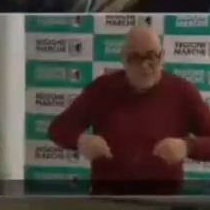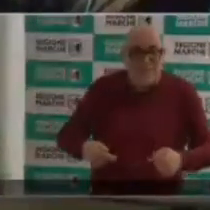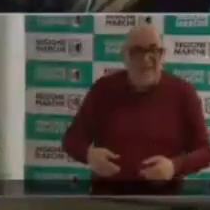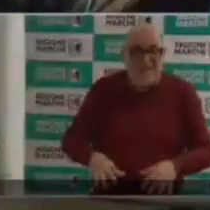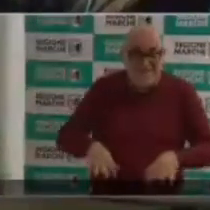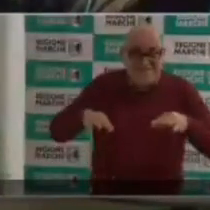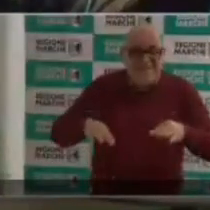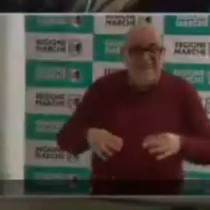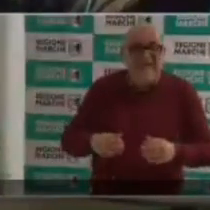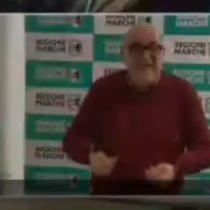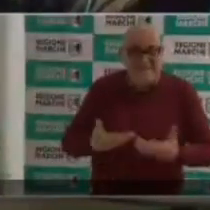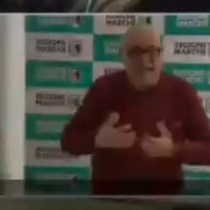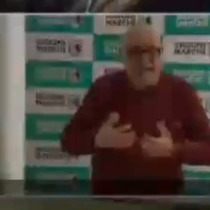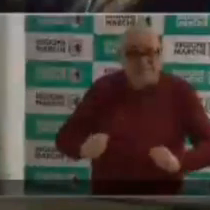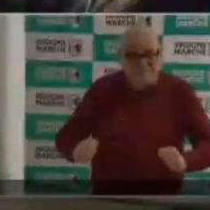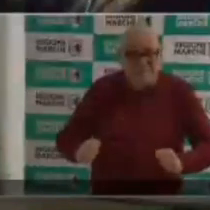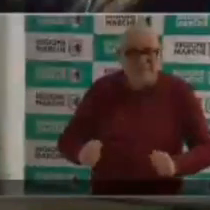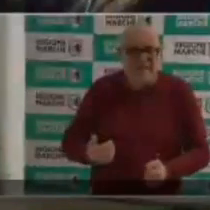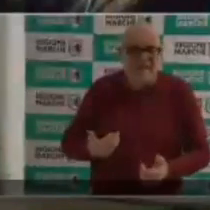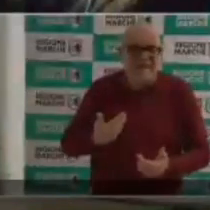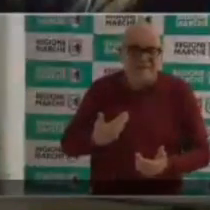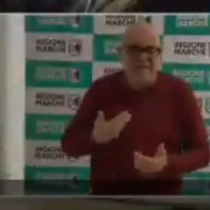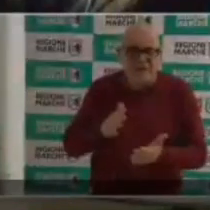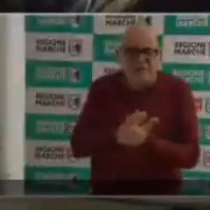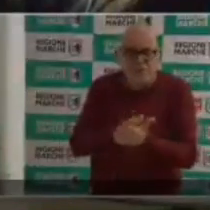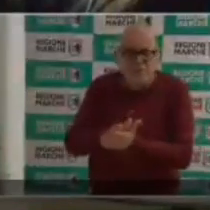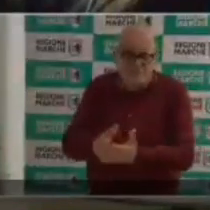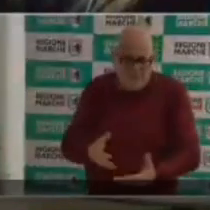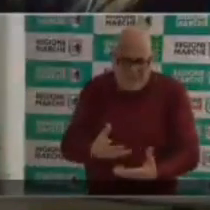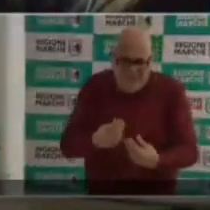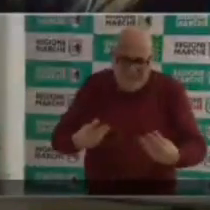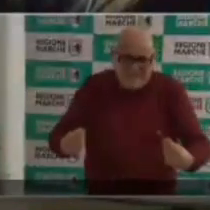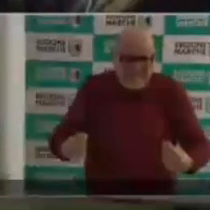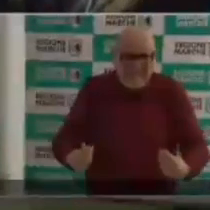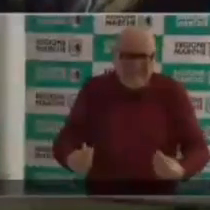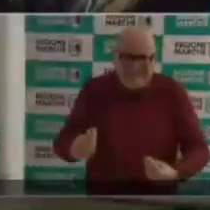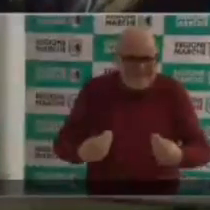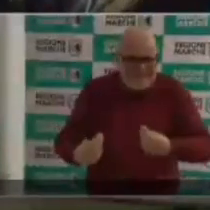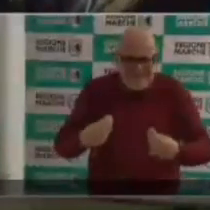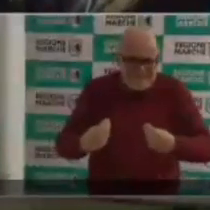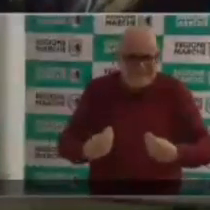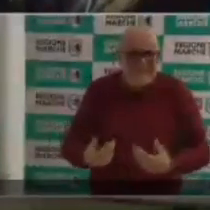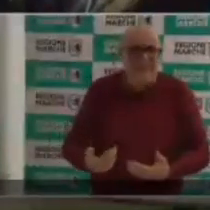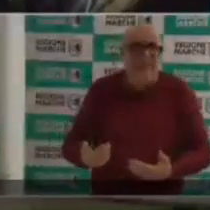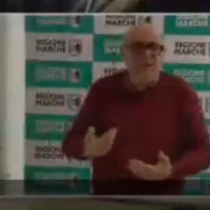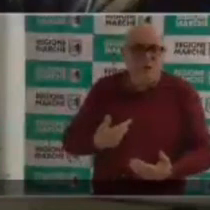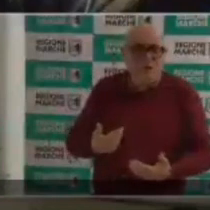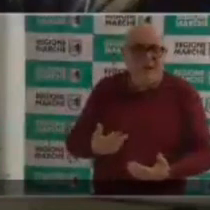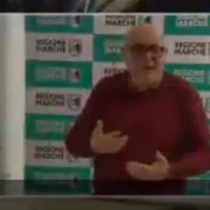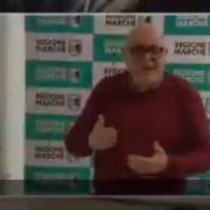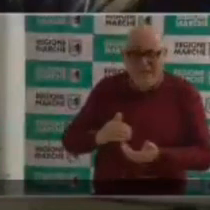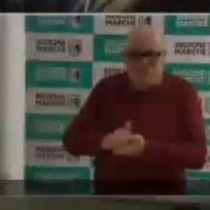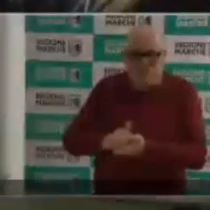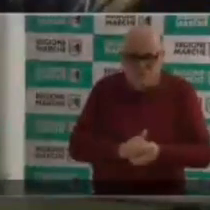far fronte alle istanze di pezzi di sistema Marche, che sono le associazioni del terzo settore più in generale, ma nello specifico